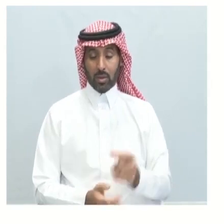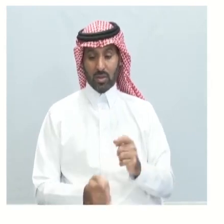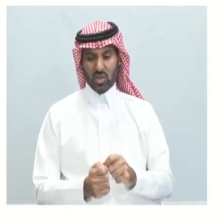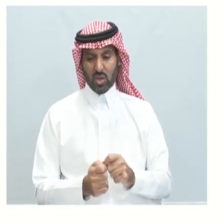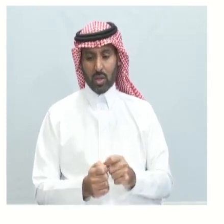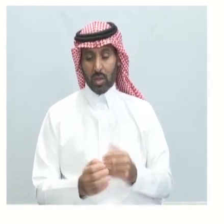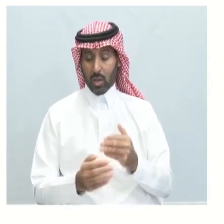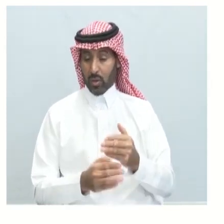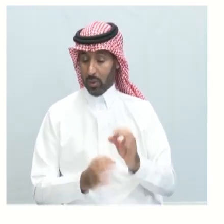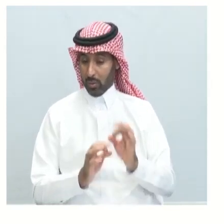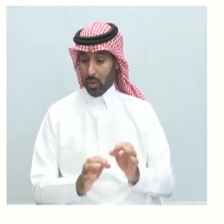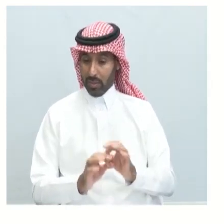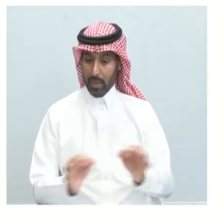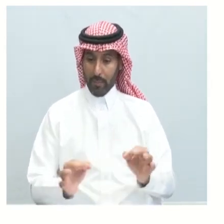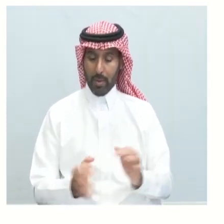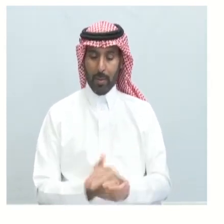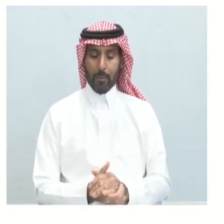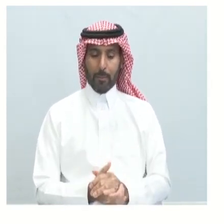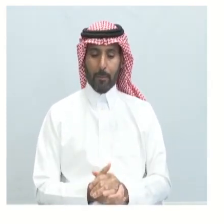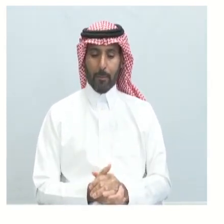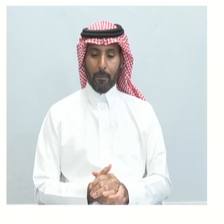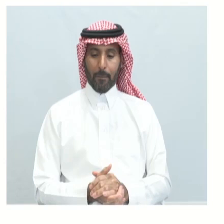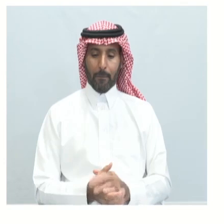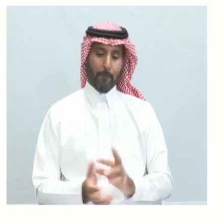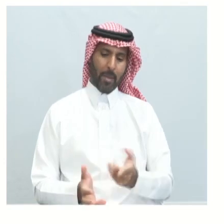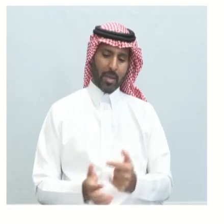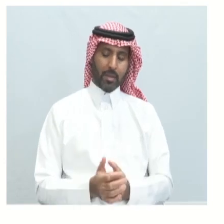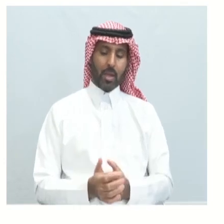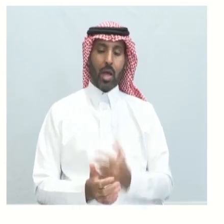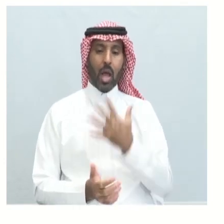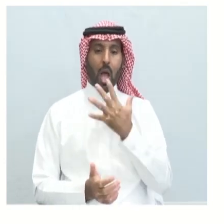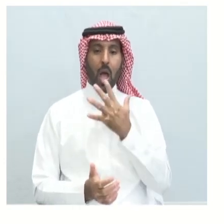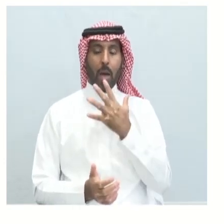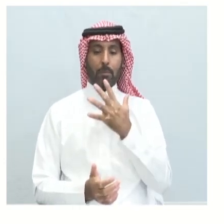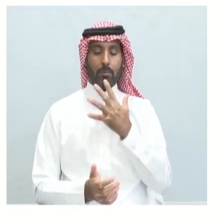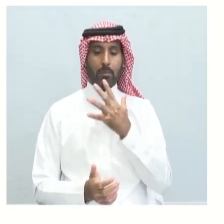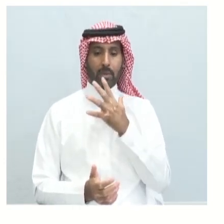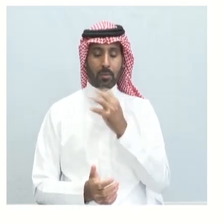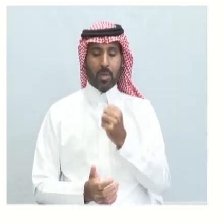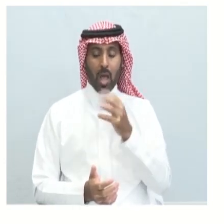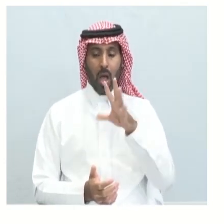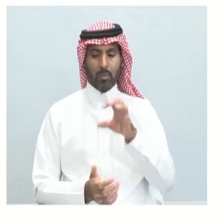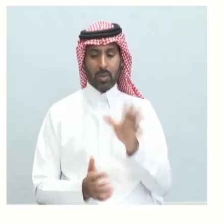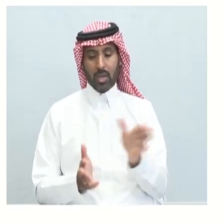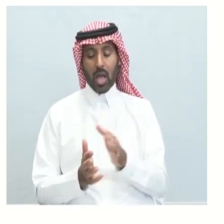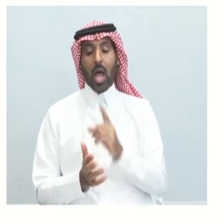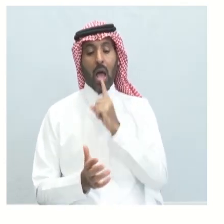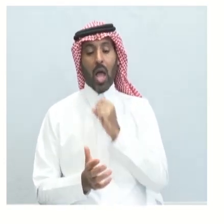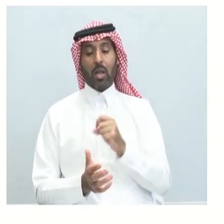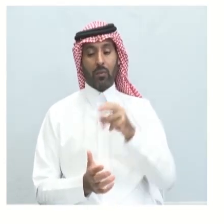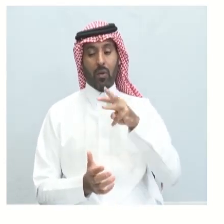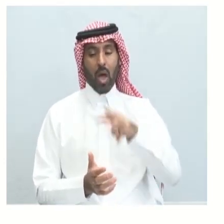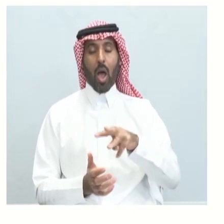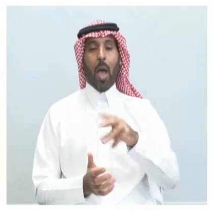اكتمل خلال الفتره ما بين 550 الى 11 1150